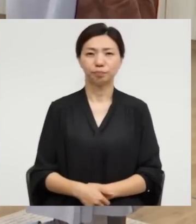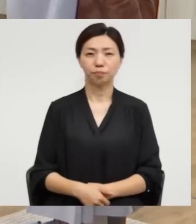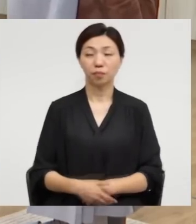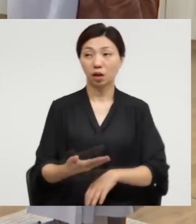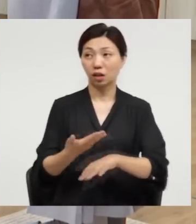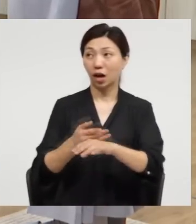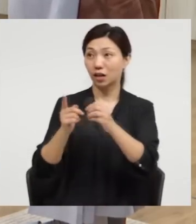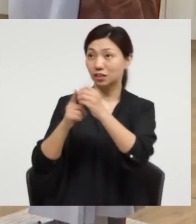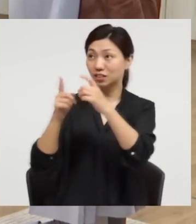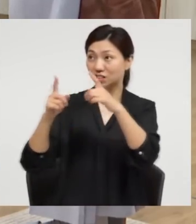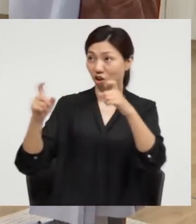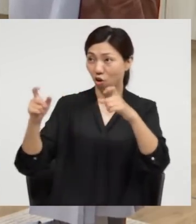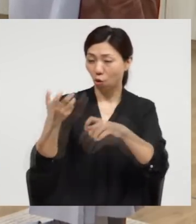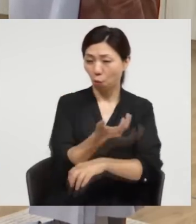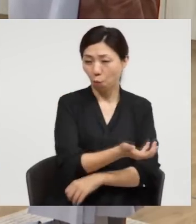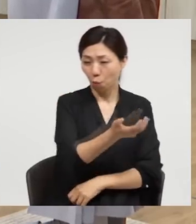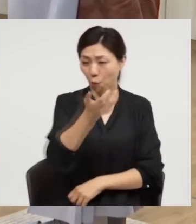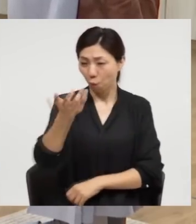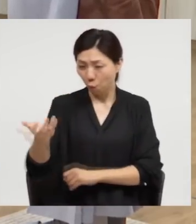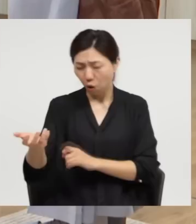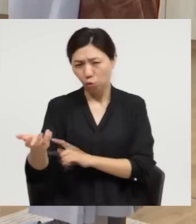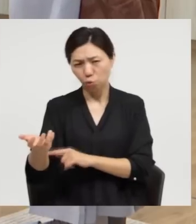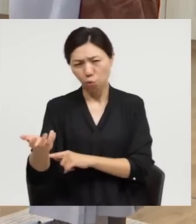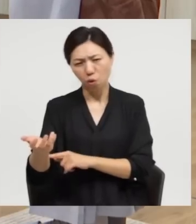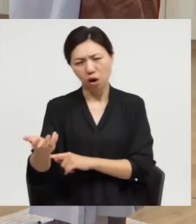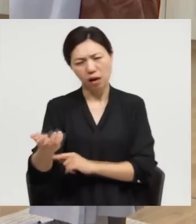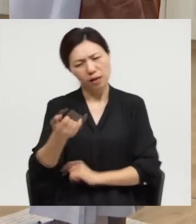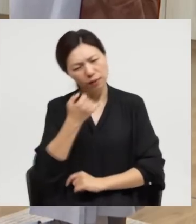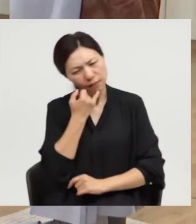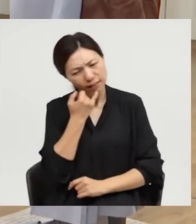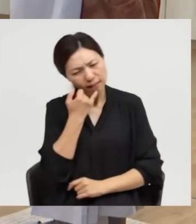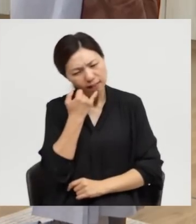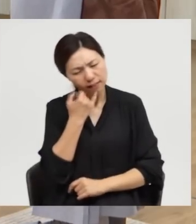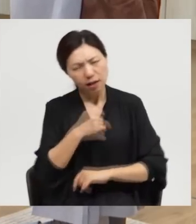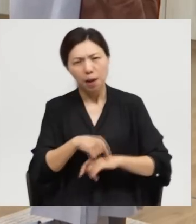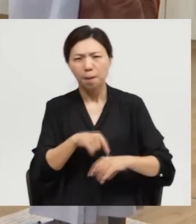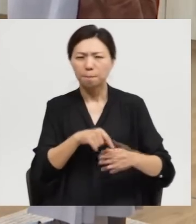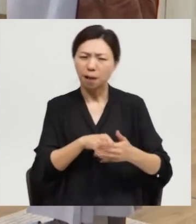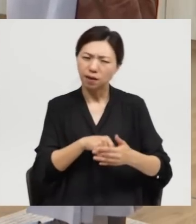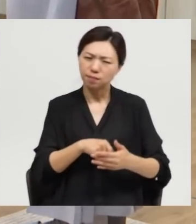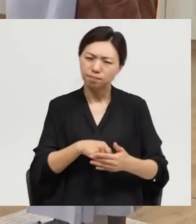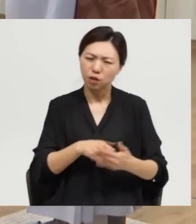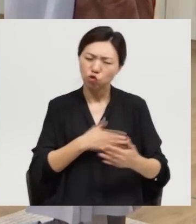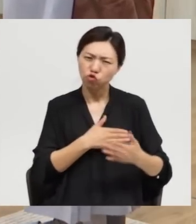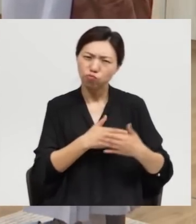다른 절로 옮겨도 집안에 문제가 없으려는지 심적으로 걱정이 됩니다.